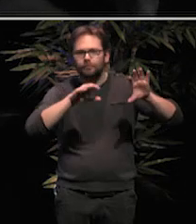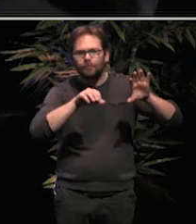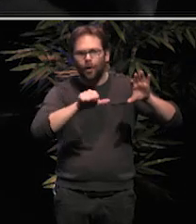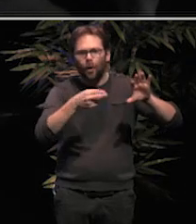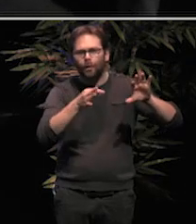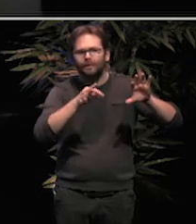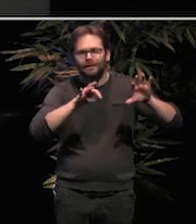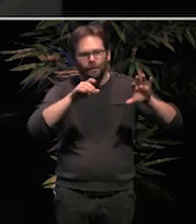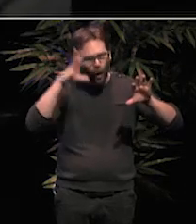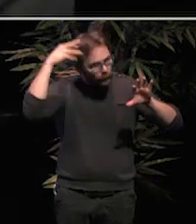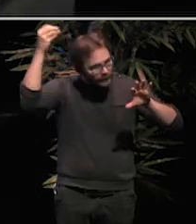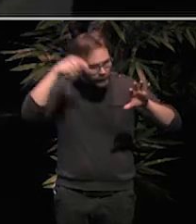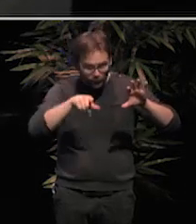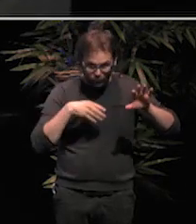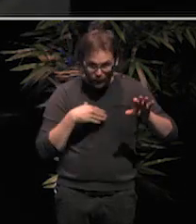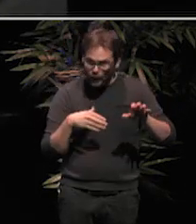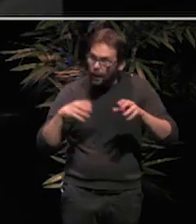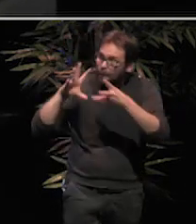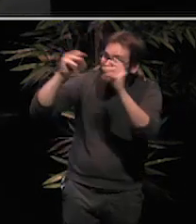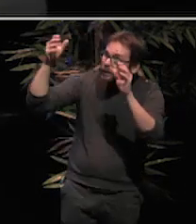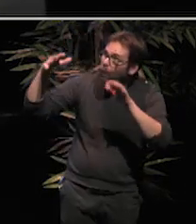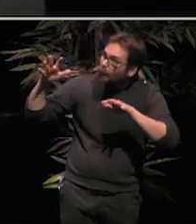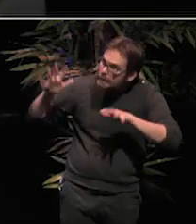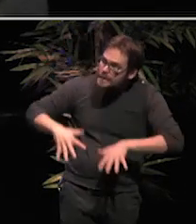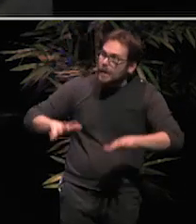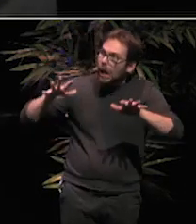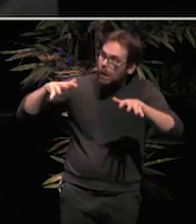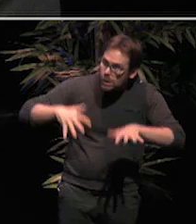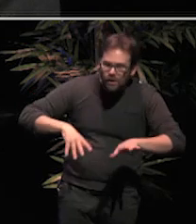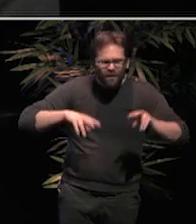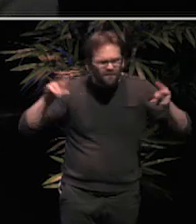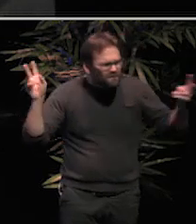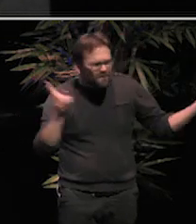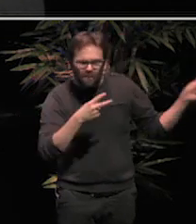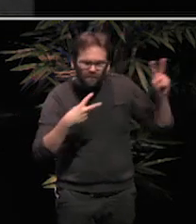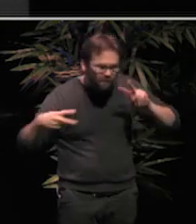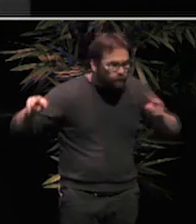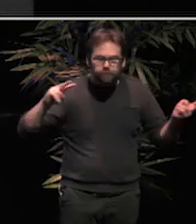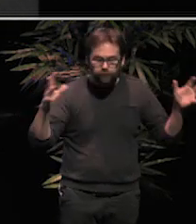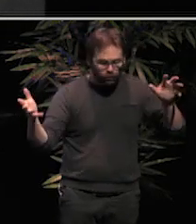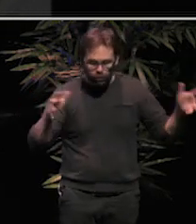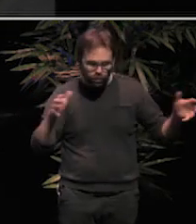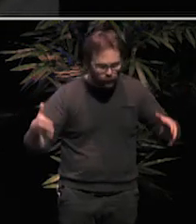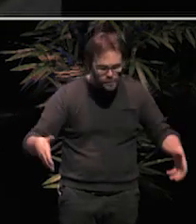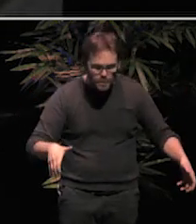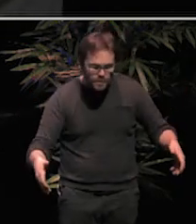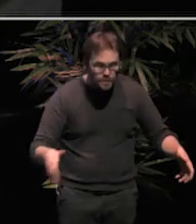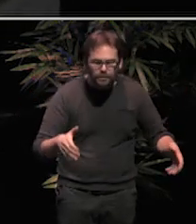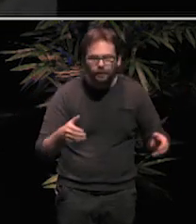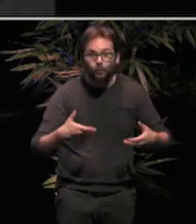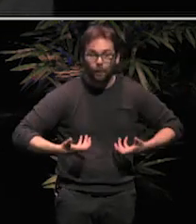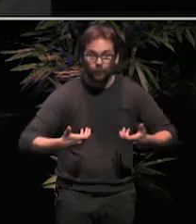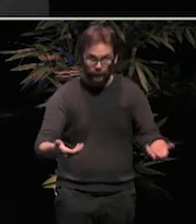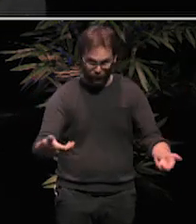très très compliquée avec des gros grains, une mer très dure, un vent extrêmement rafaleux. Et donc en multicoque, ça veut